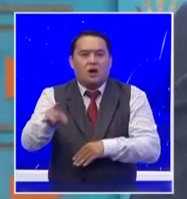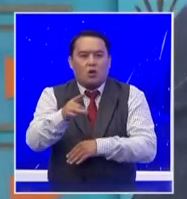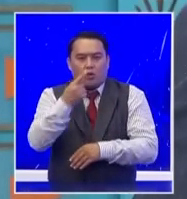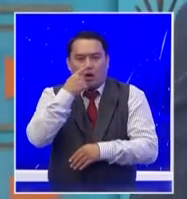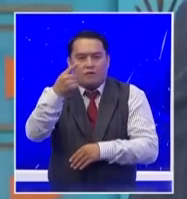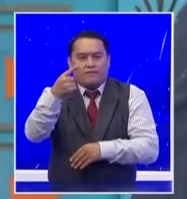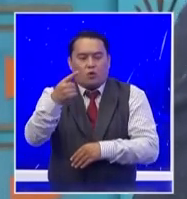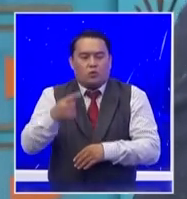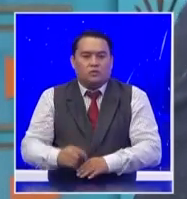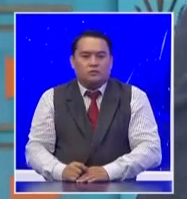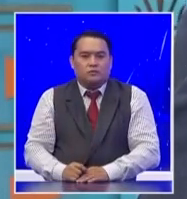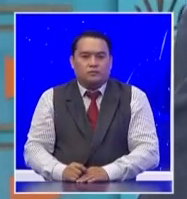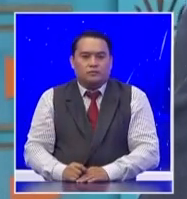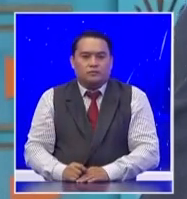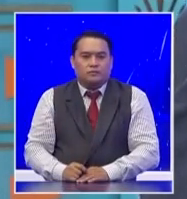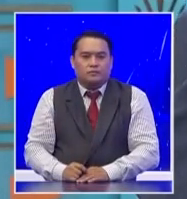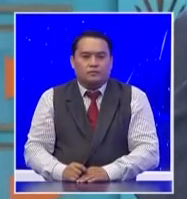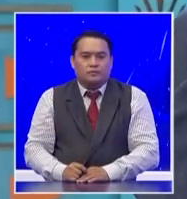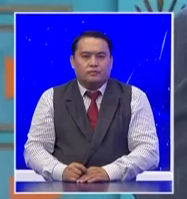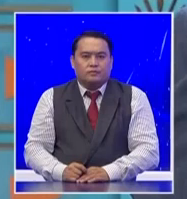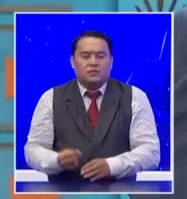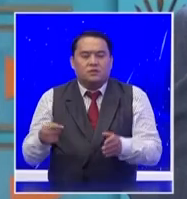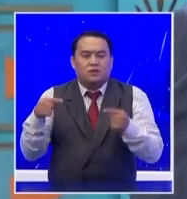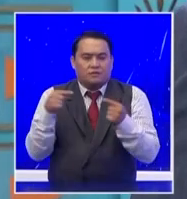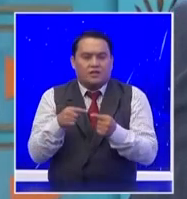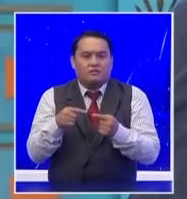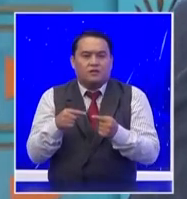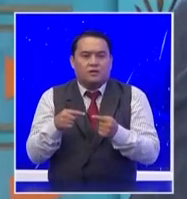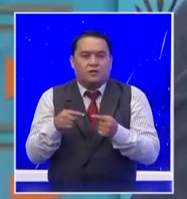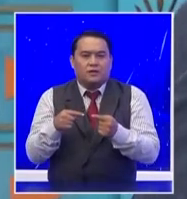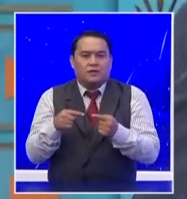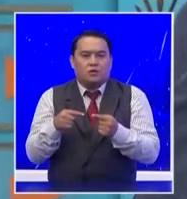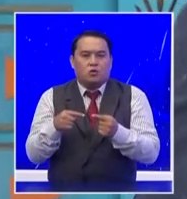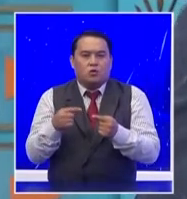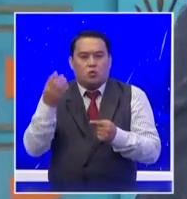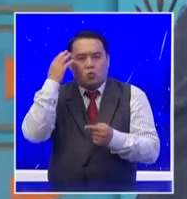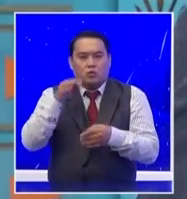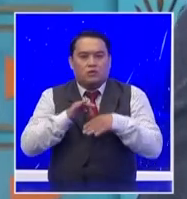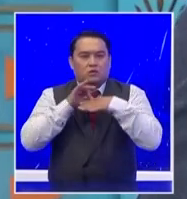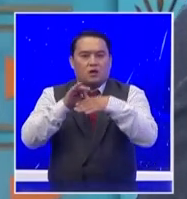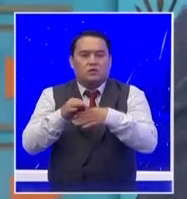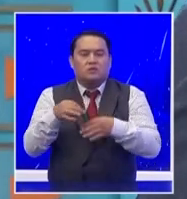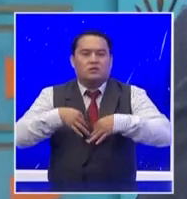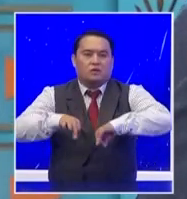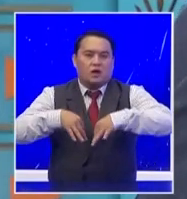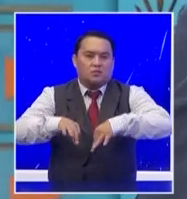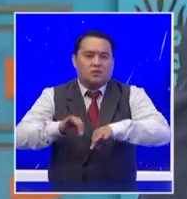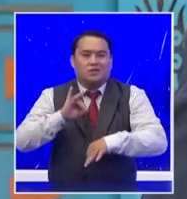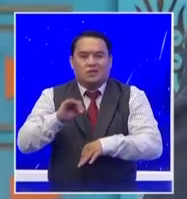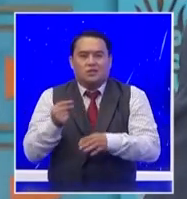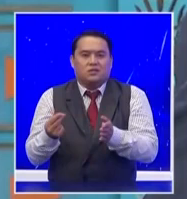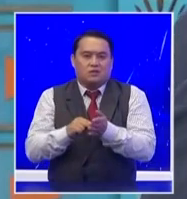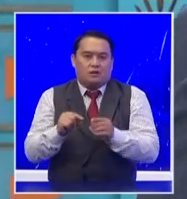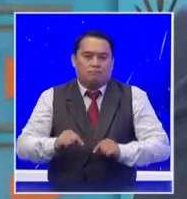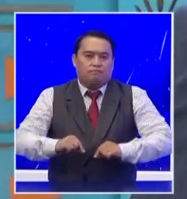не имеют железнодорожных тупиков. Соответственно, уголь туда доставляется автотранспортом и,